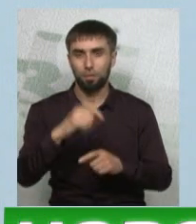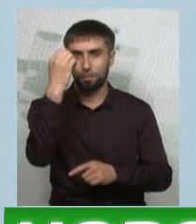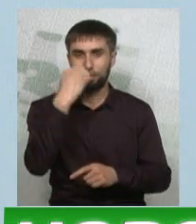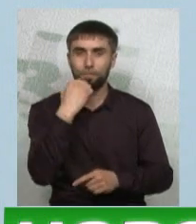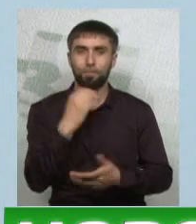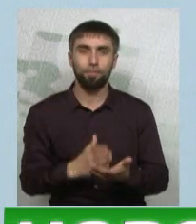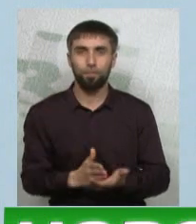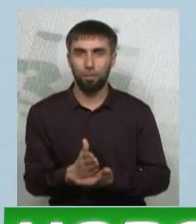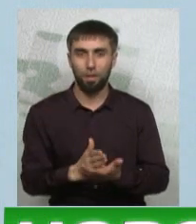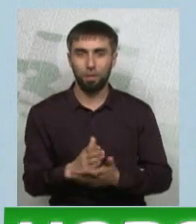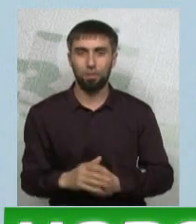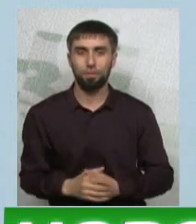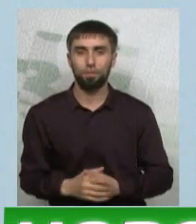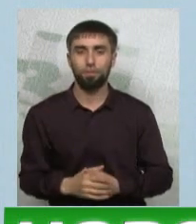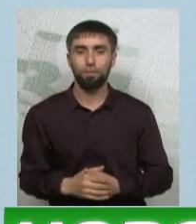ветеранам,